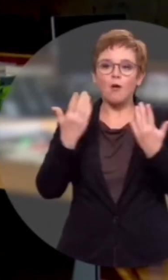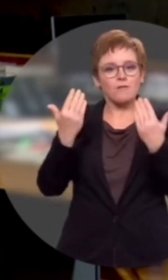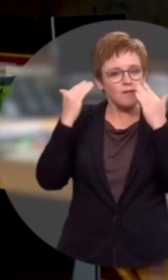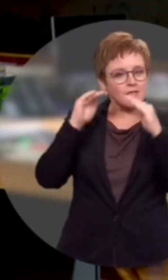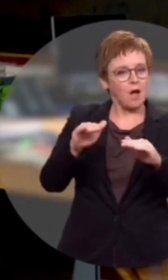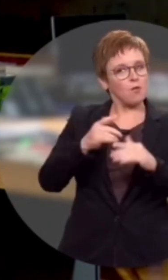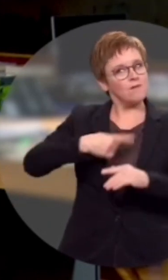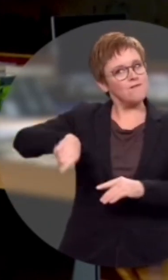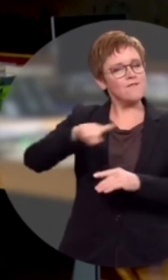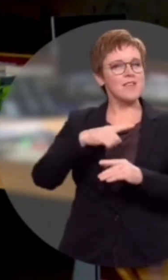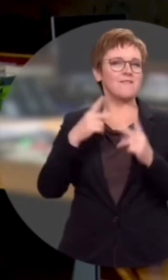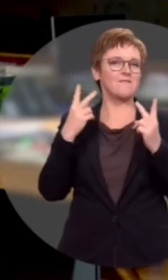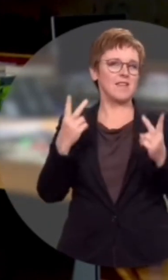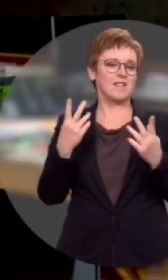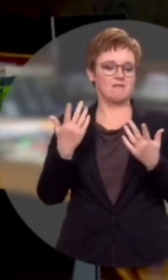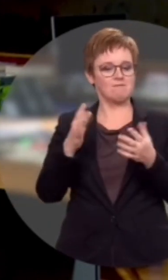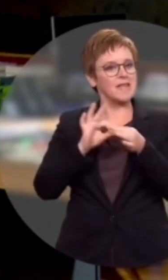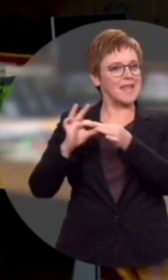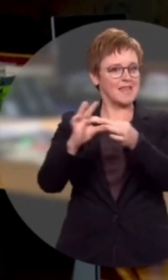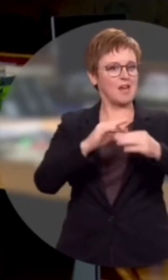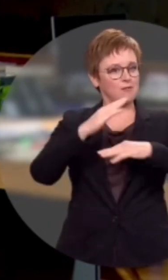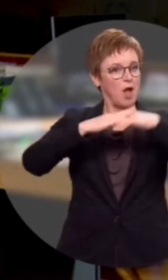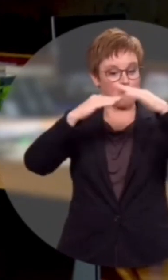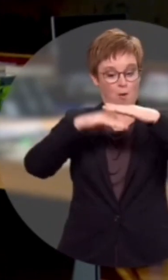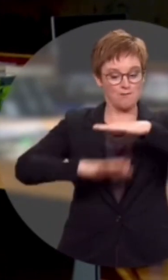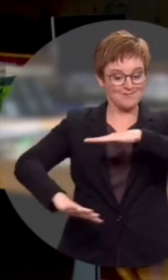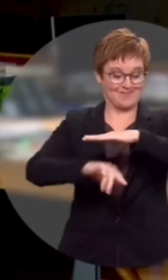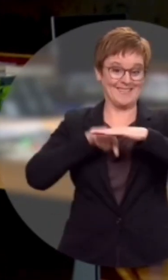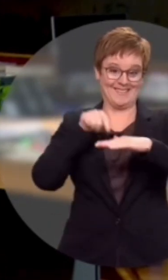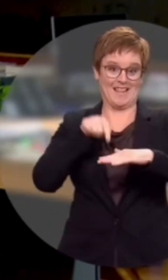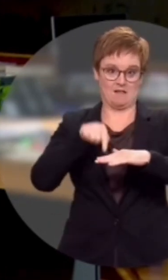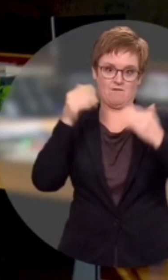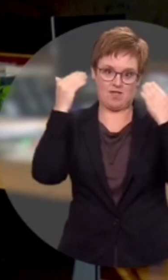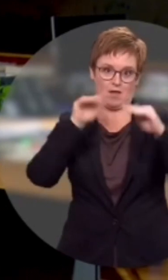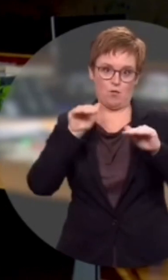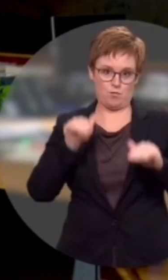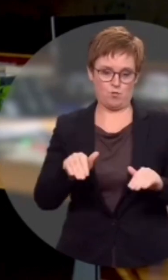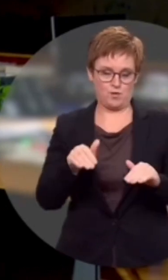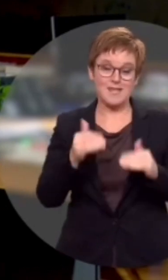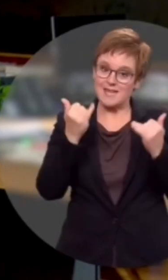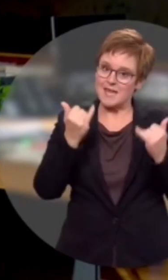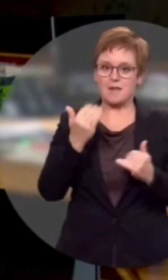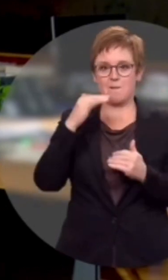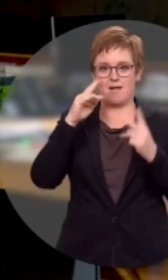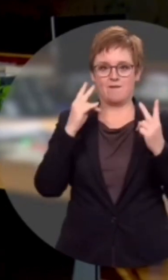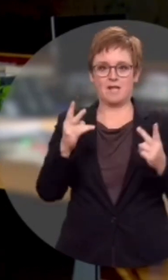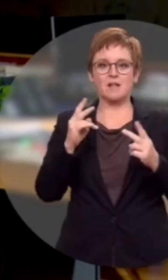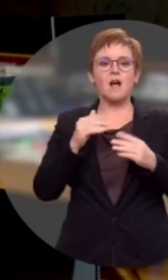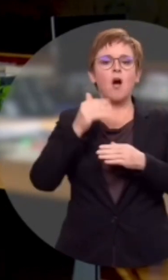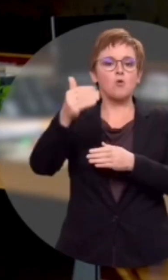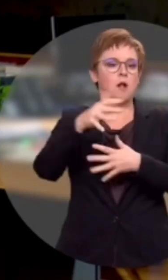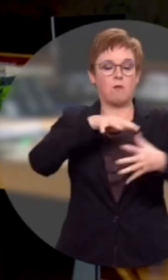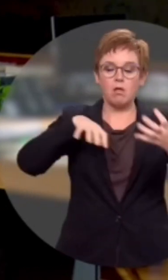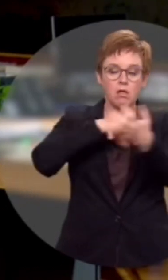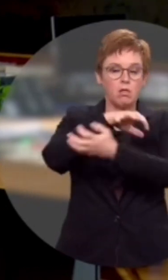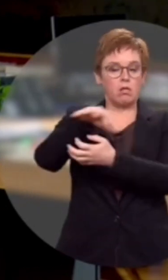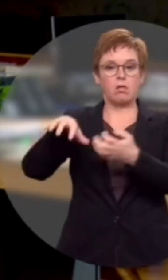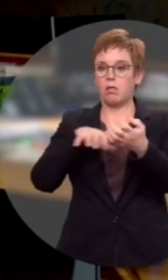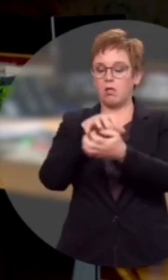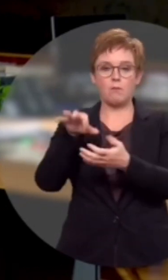unsere Gesellschaft gebaut ist. Darum geht es jetzt. Wenn das Äußere immer unberechenbarer